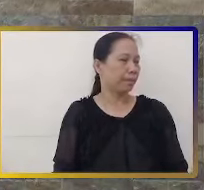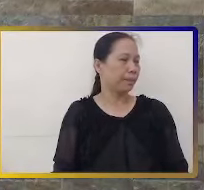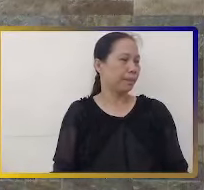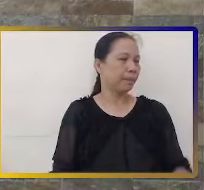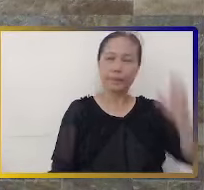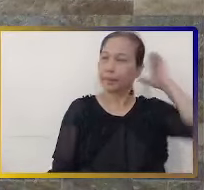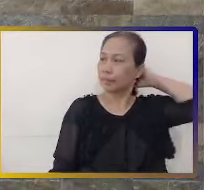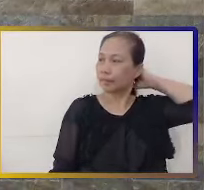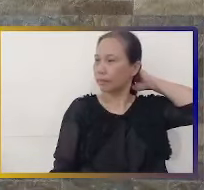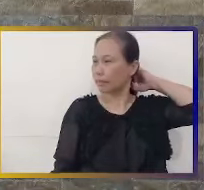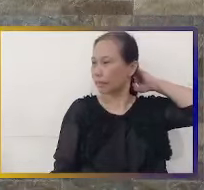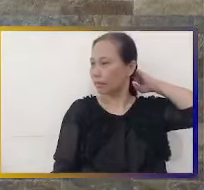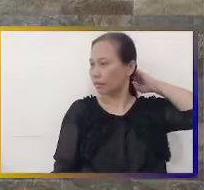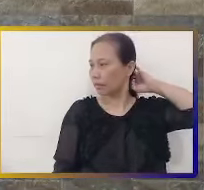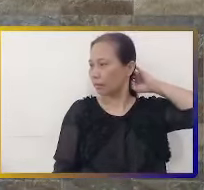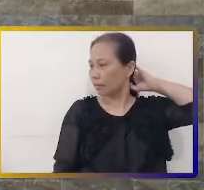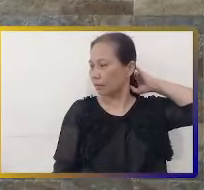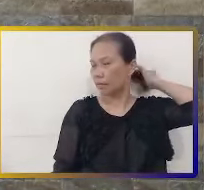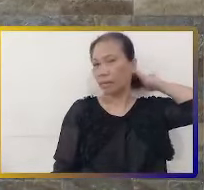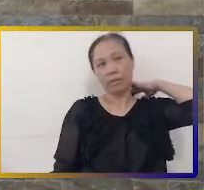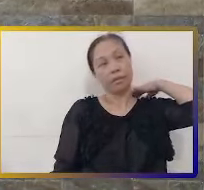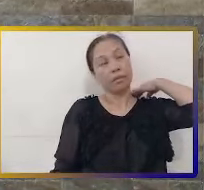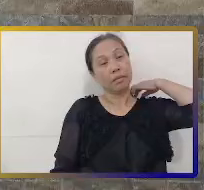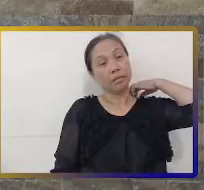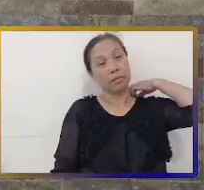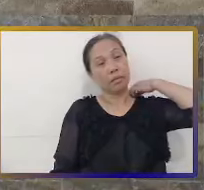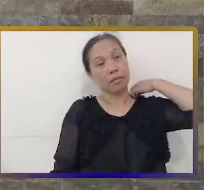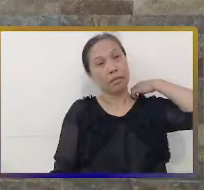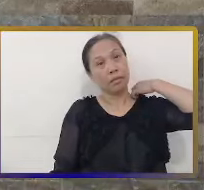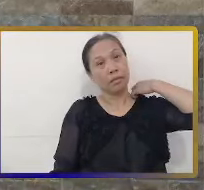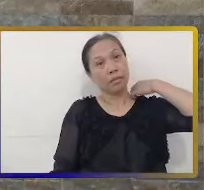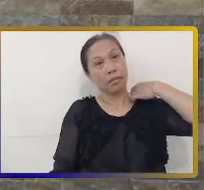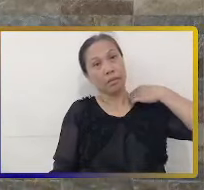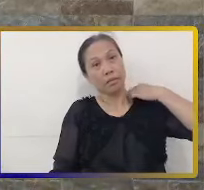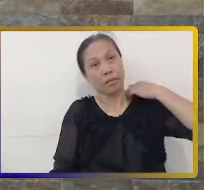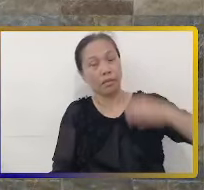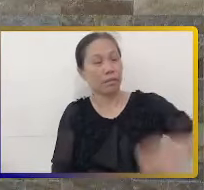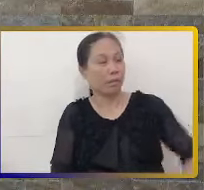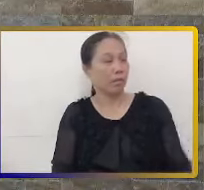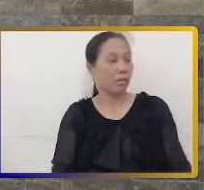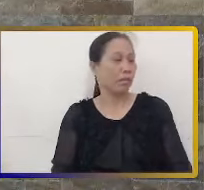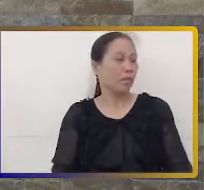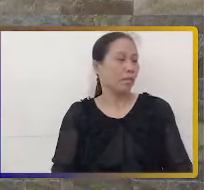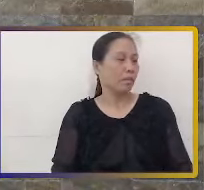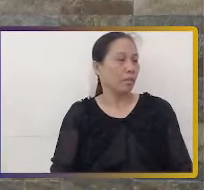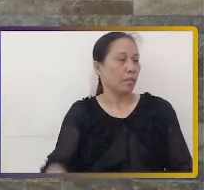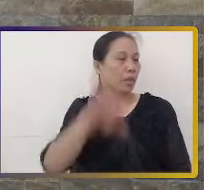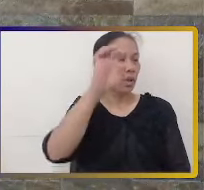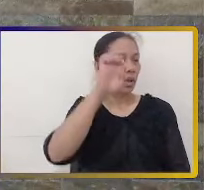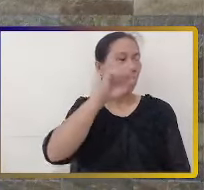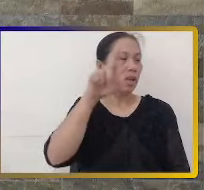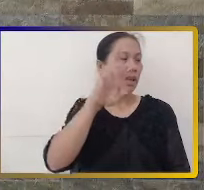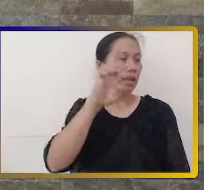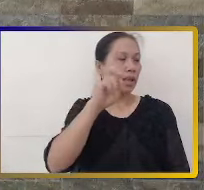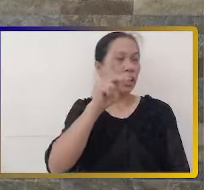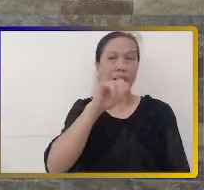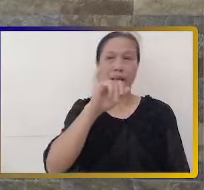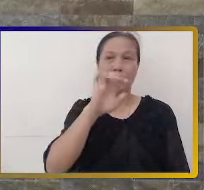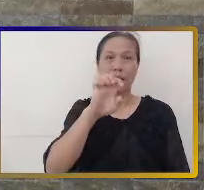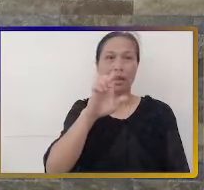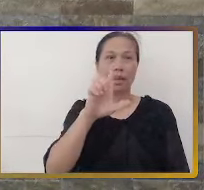leviticus sa baba n binasa natin Ilagay niyo po isulat niyo po yung Ezekiel 44 ver number